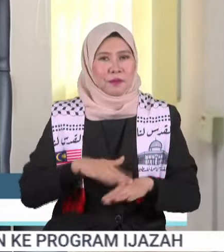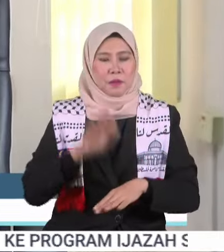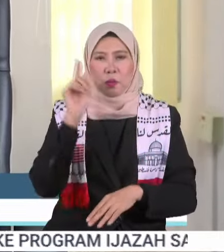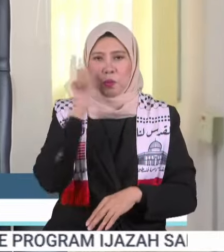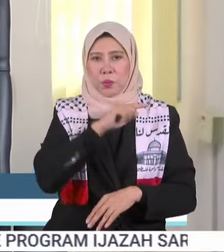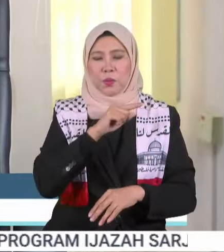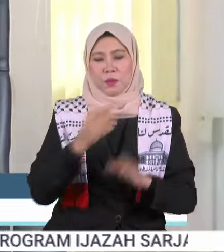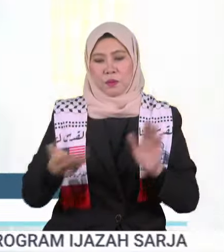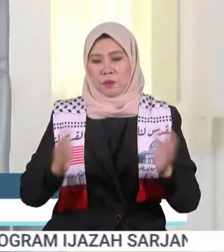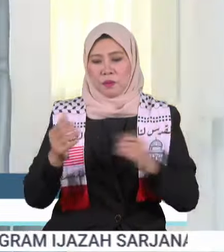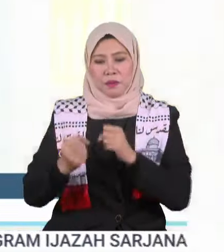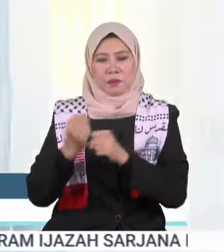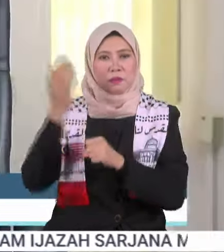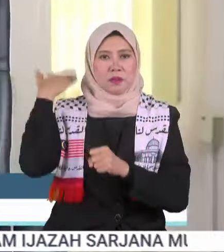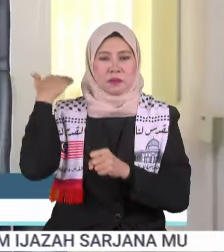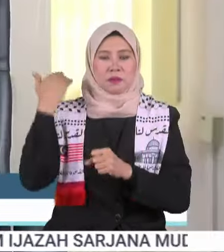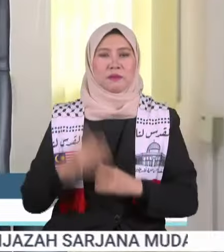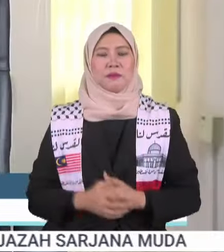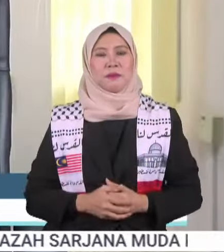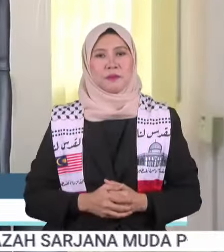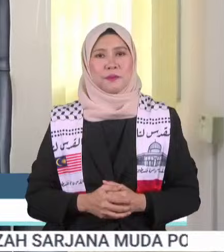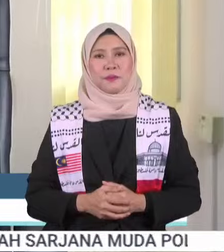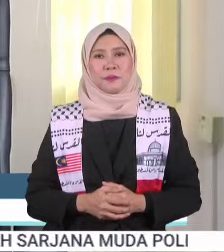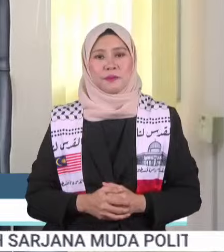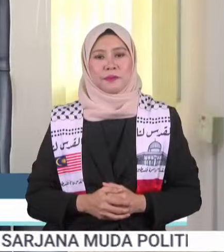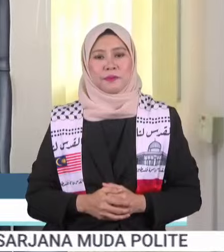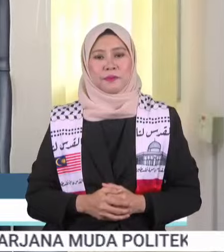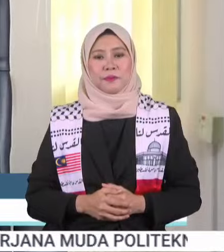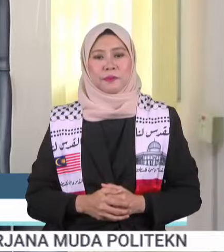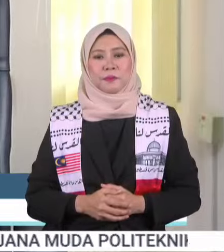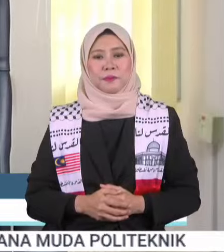ekstrim berbanding tahun lepas lah. Selain daripada itu,